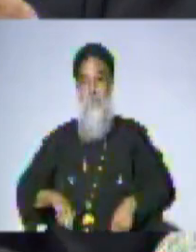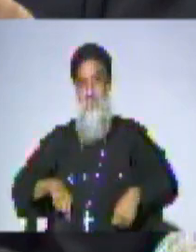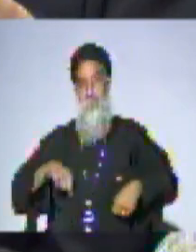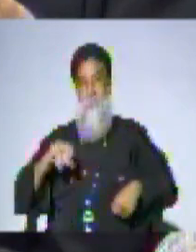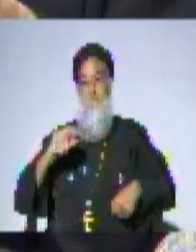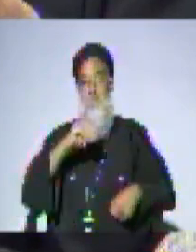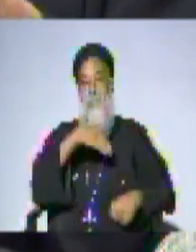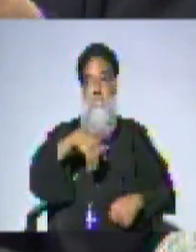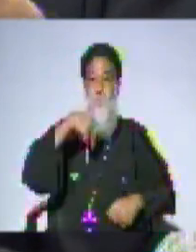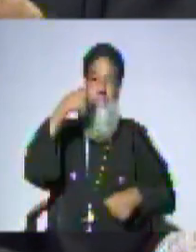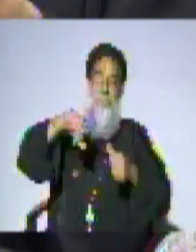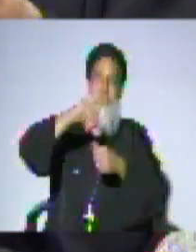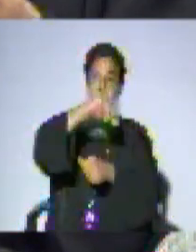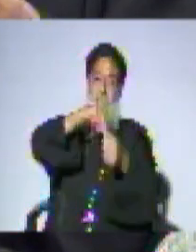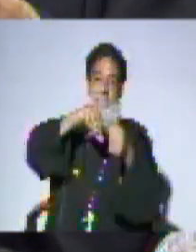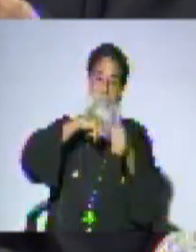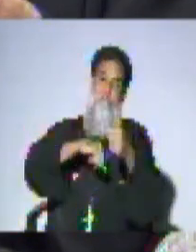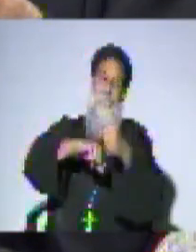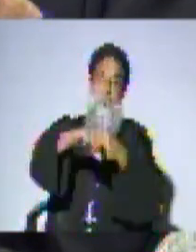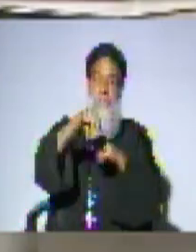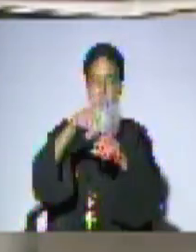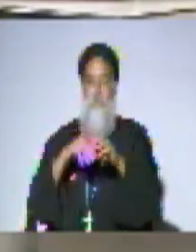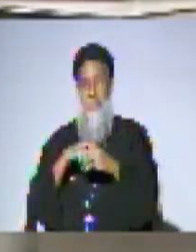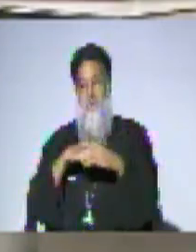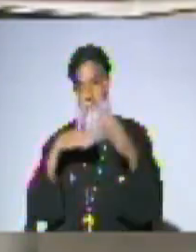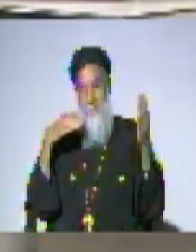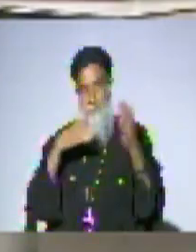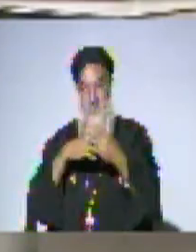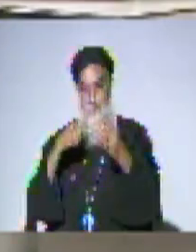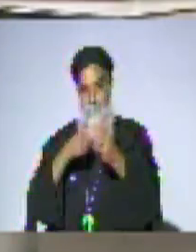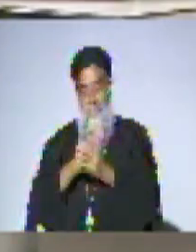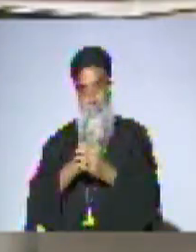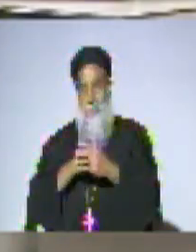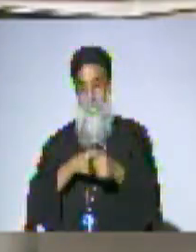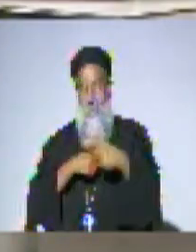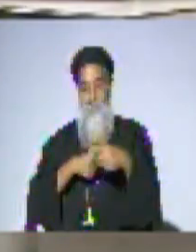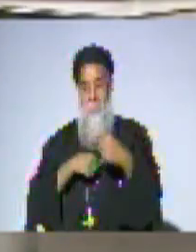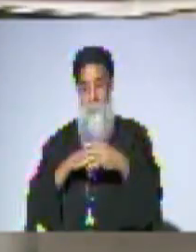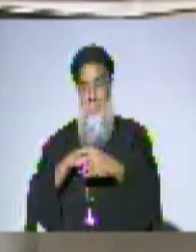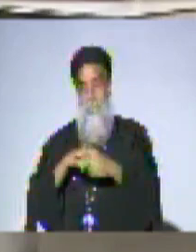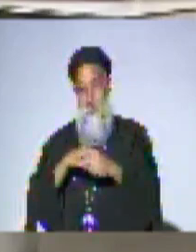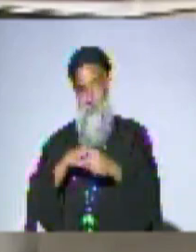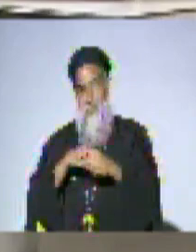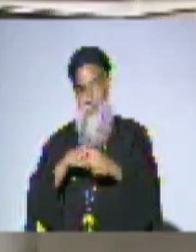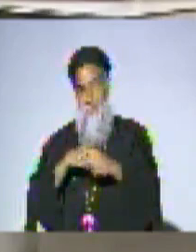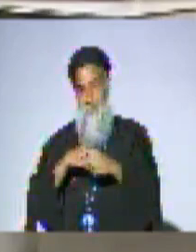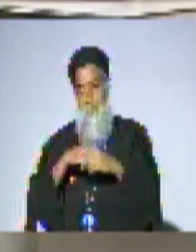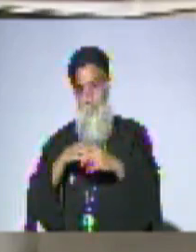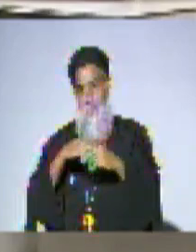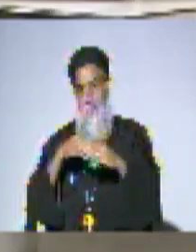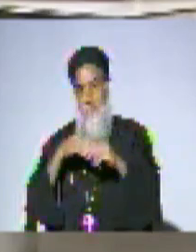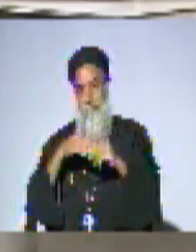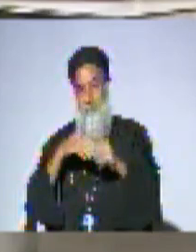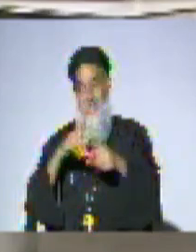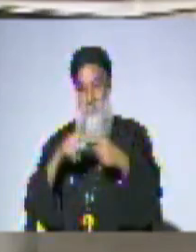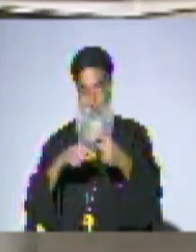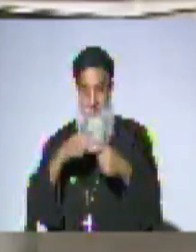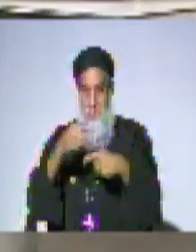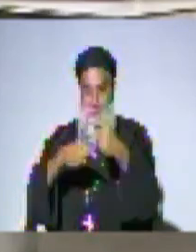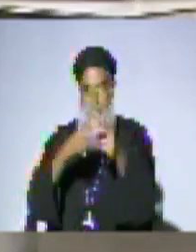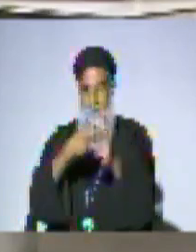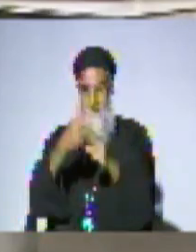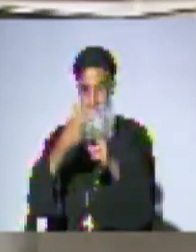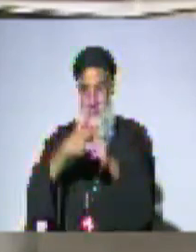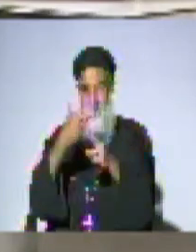المساوي لك الآن وكل أوان وإلى ظهر الدهور، أمين. دي خاتمة بتتكرر كتير، فياريت برضو لو ناخدها كلمة كلمة علشان